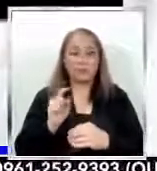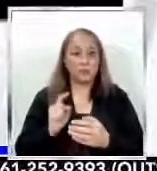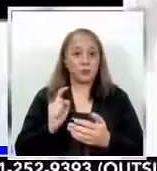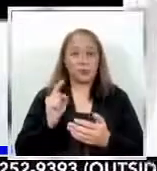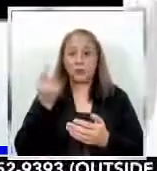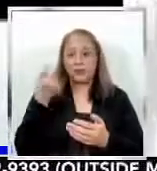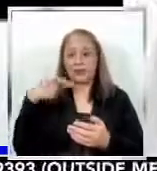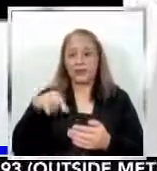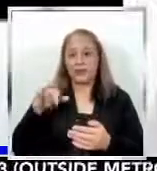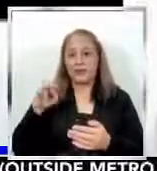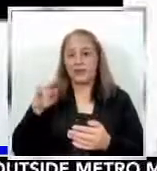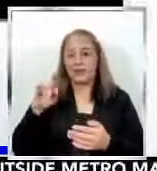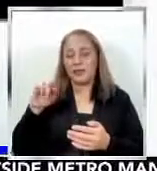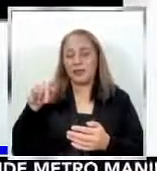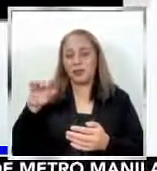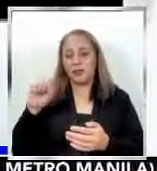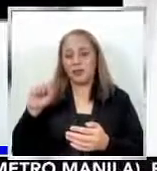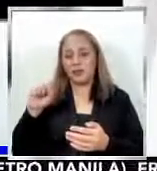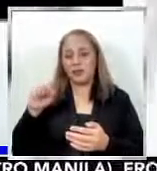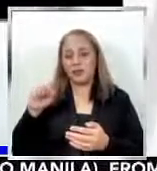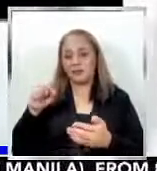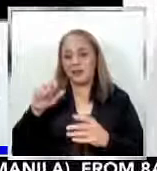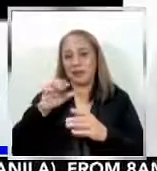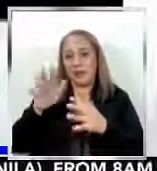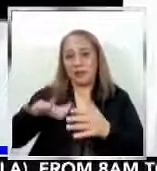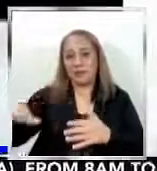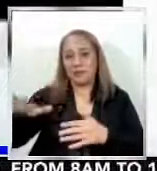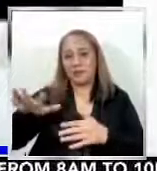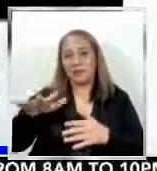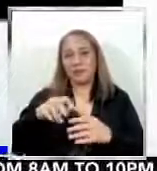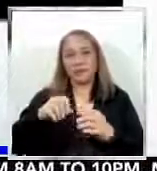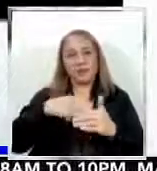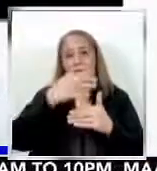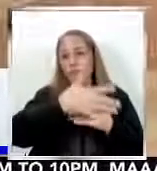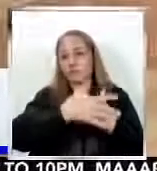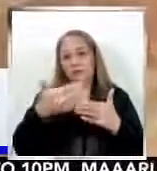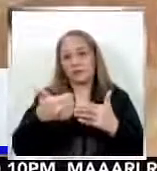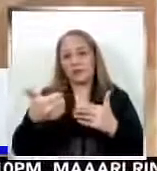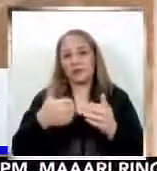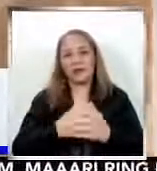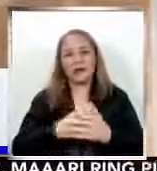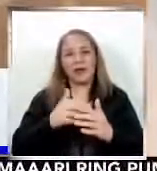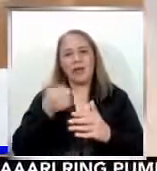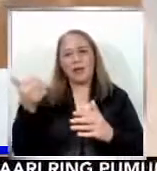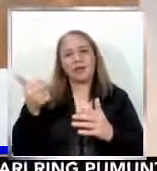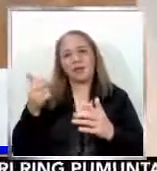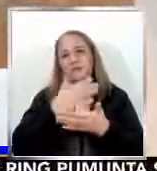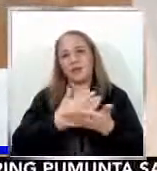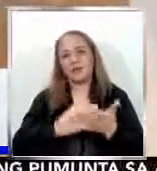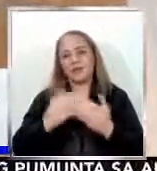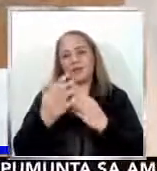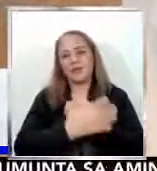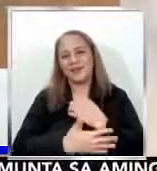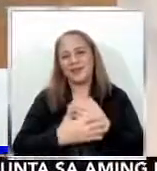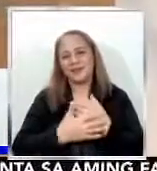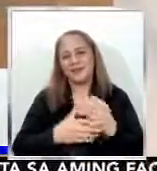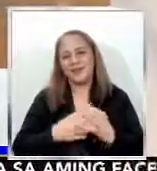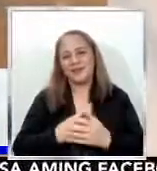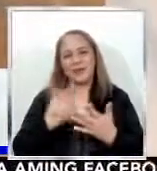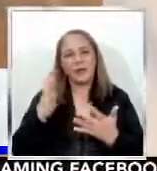Indianapolis area, but out of town as well. And across the country. Sa ngayon, umabot na raw